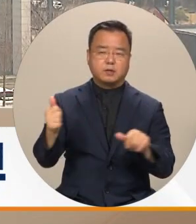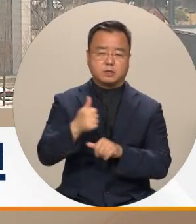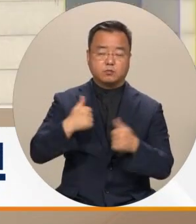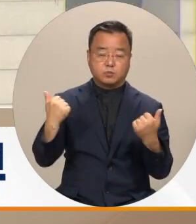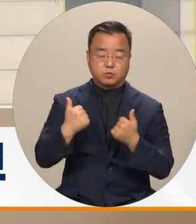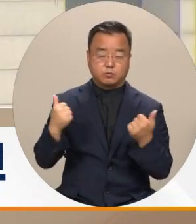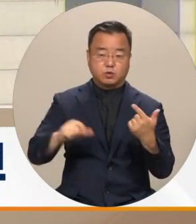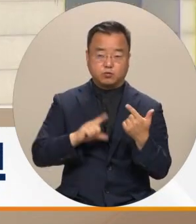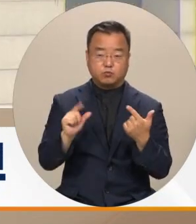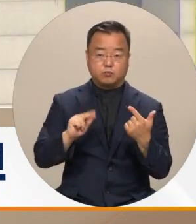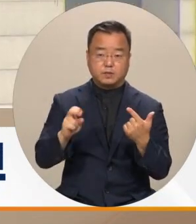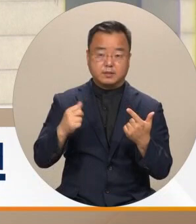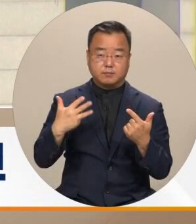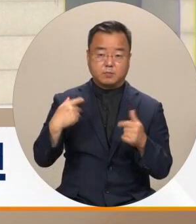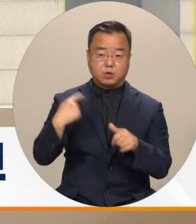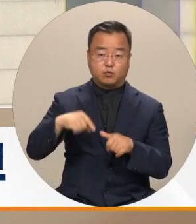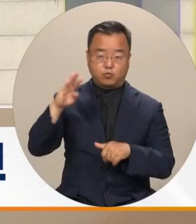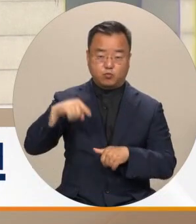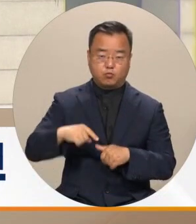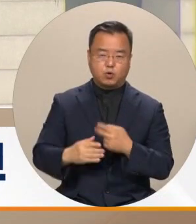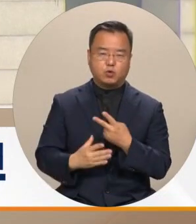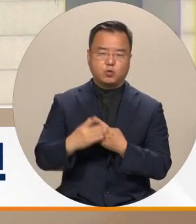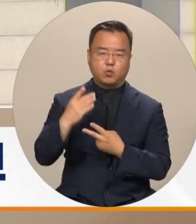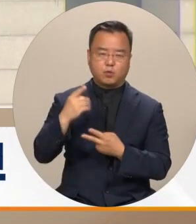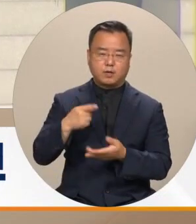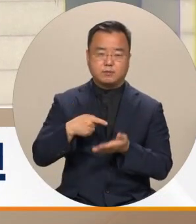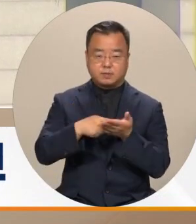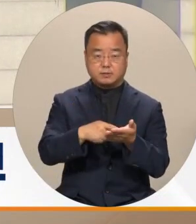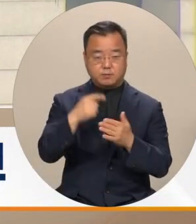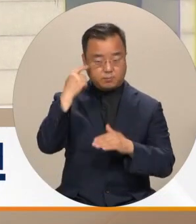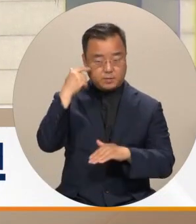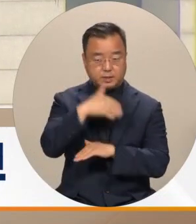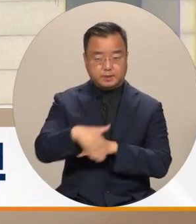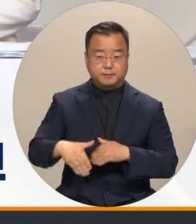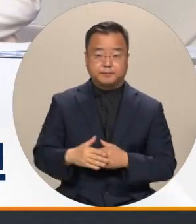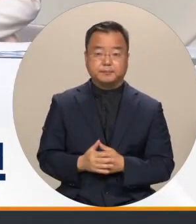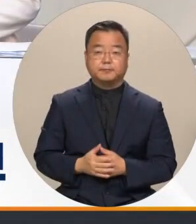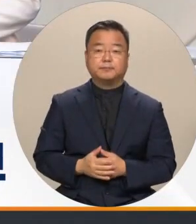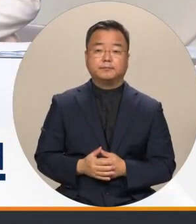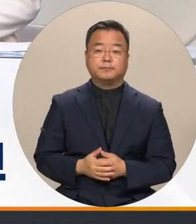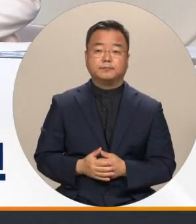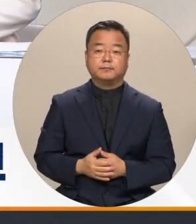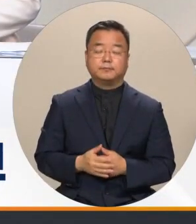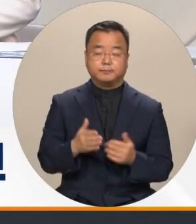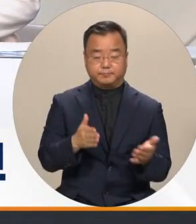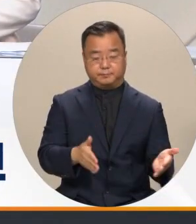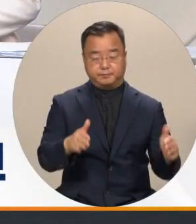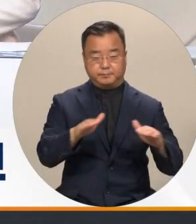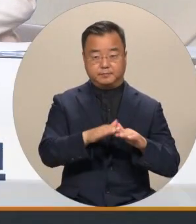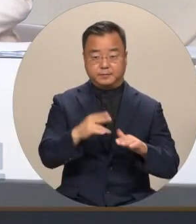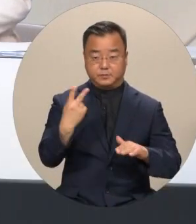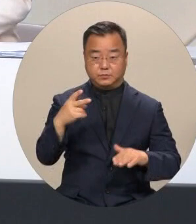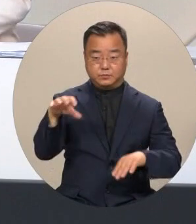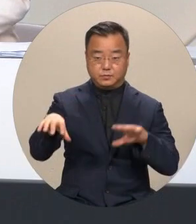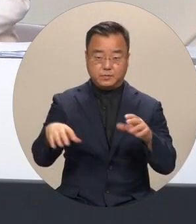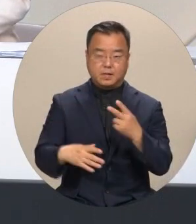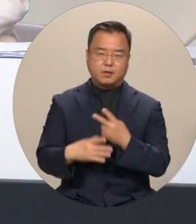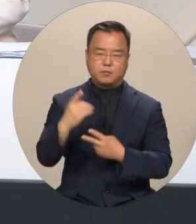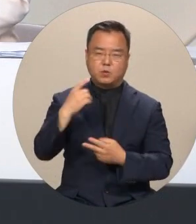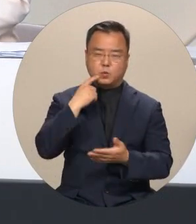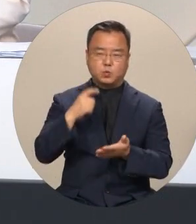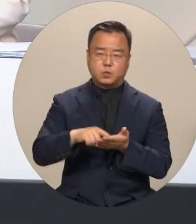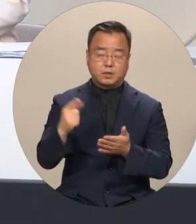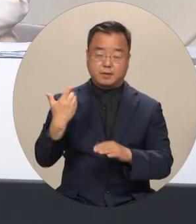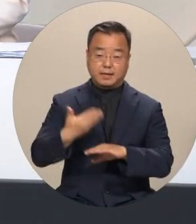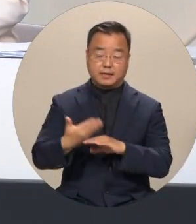28일에는 교육부의 통합 신청서를 제출하겠다 이런 계획입니다네 기관을 합치는게 뭐 쉽지는 않죠 다른 대학들은